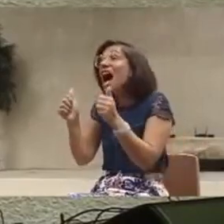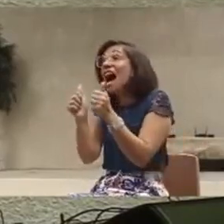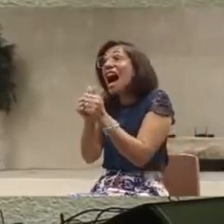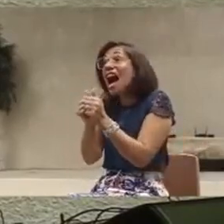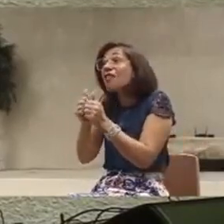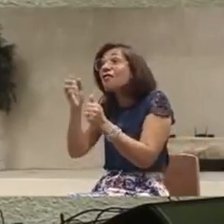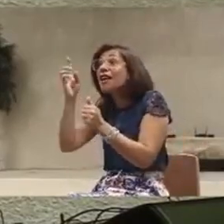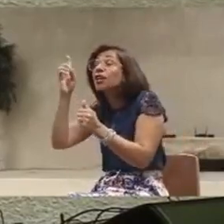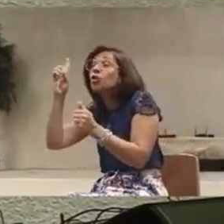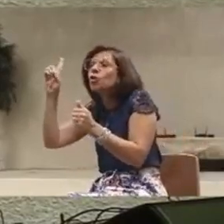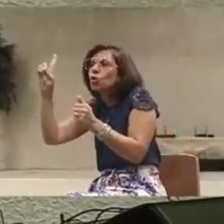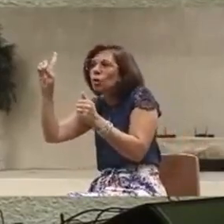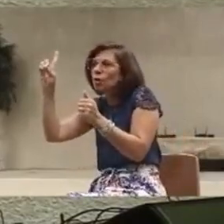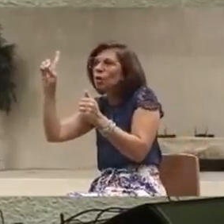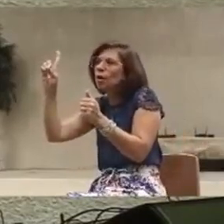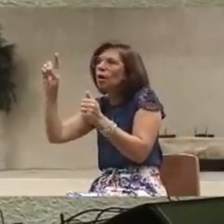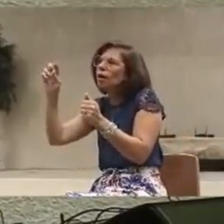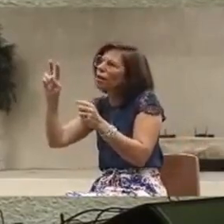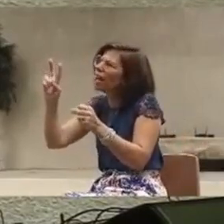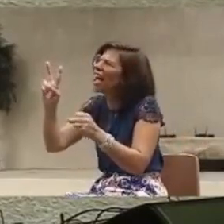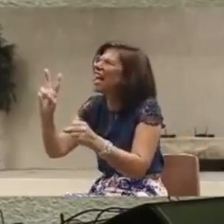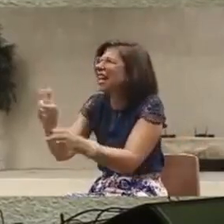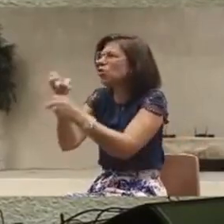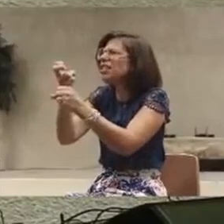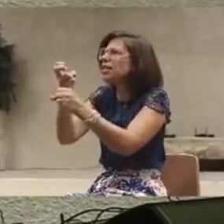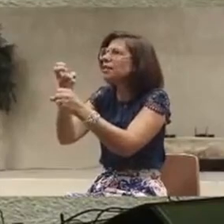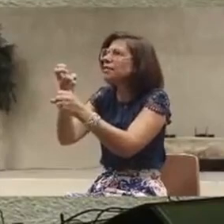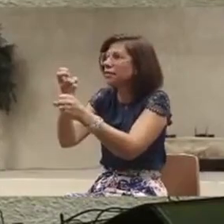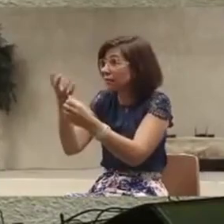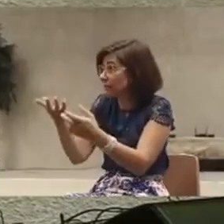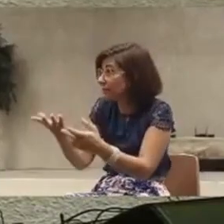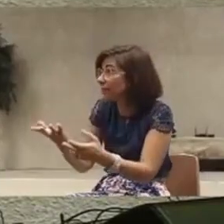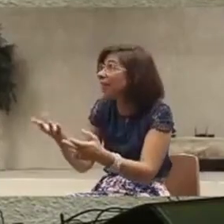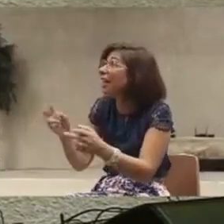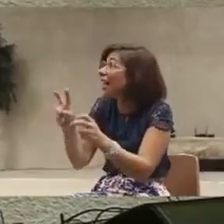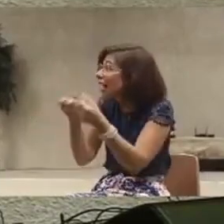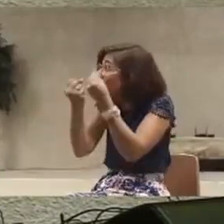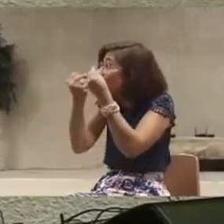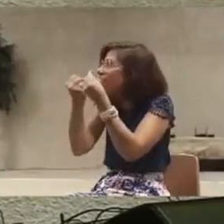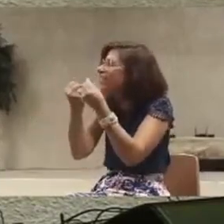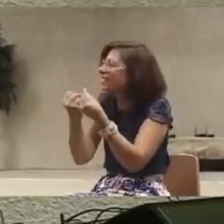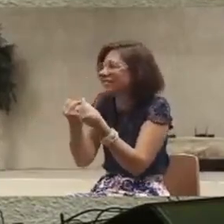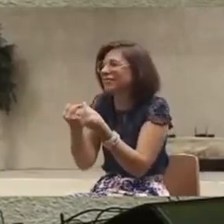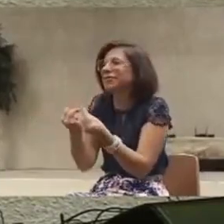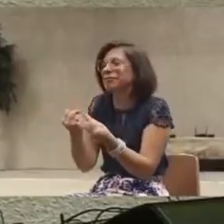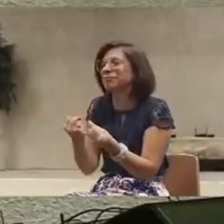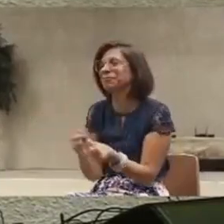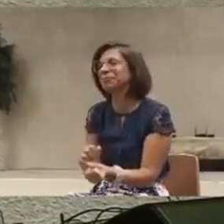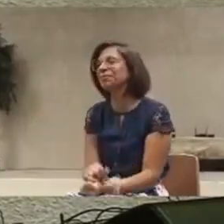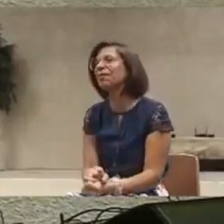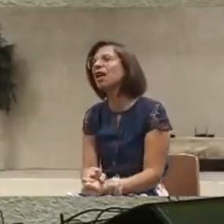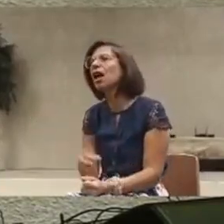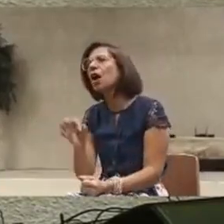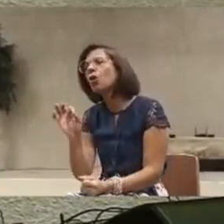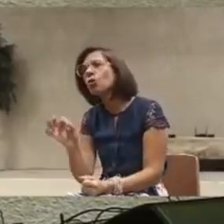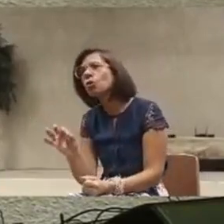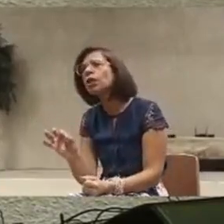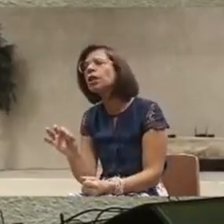ne tombions pas dans la faillite spirituelle après avoir marché jusqu'à un certain temps et